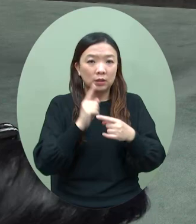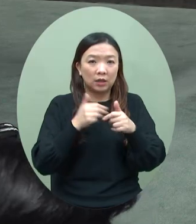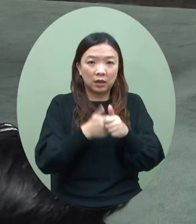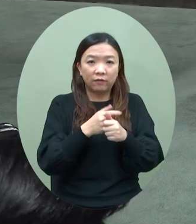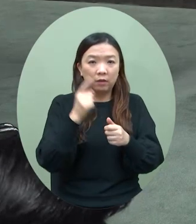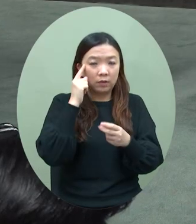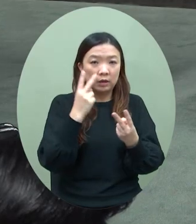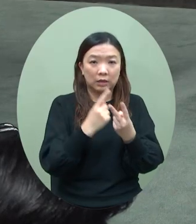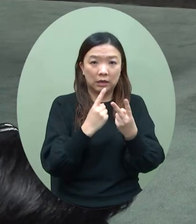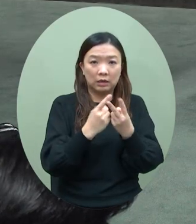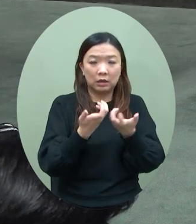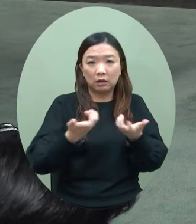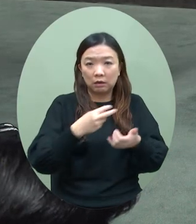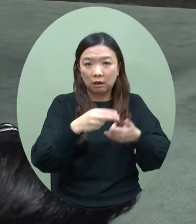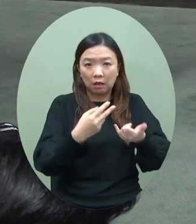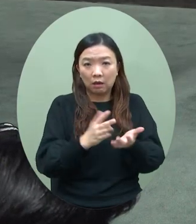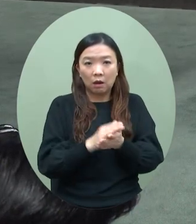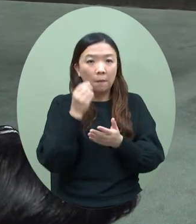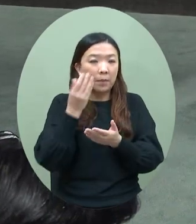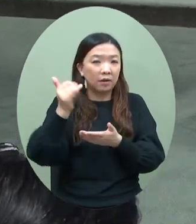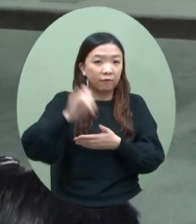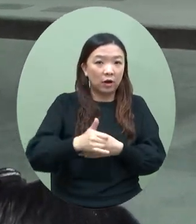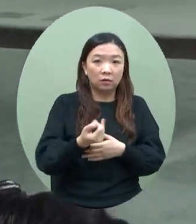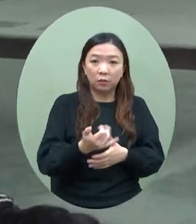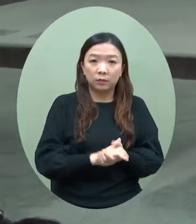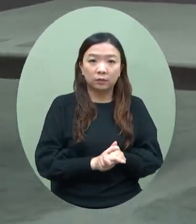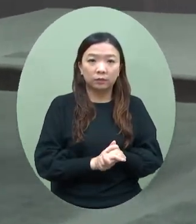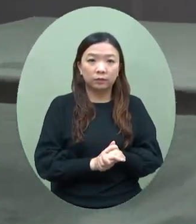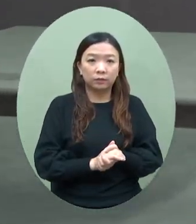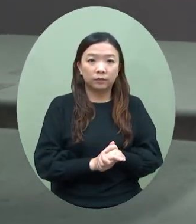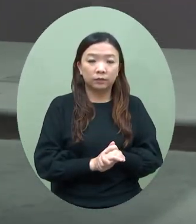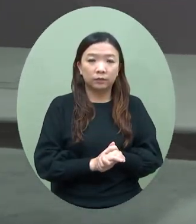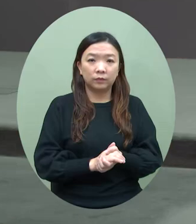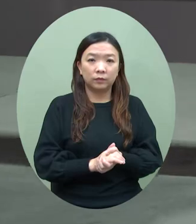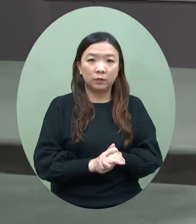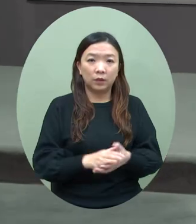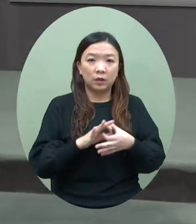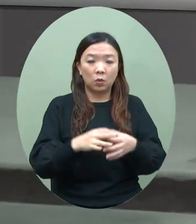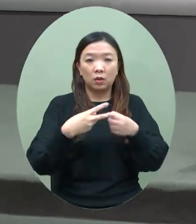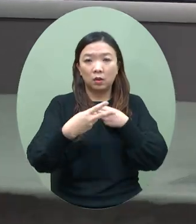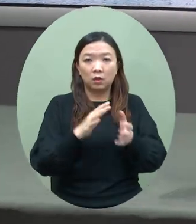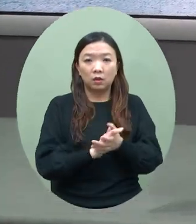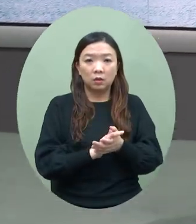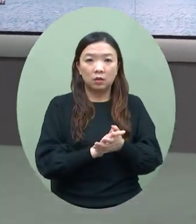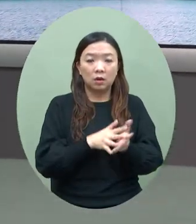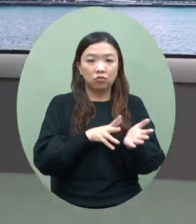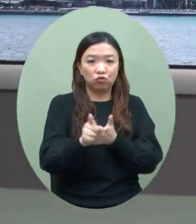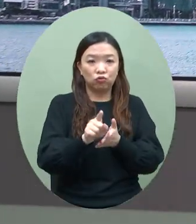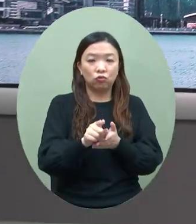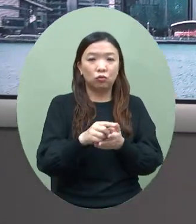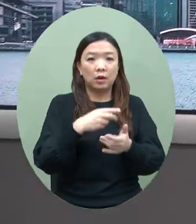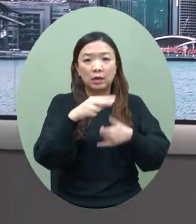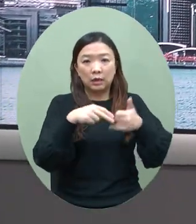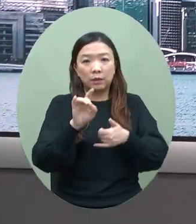該。 好啊，有關嗰、那個第二輪的指定檢疫酒